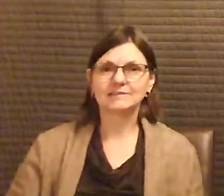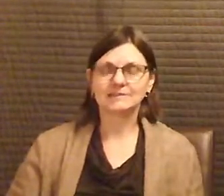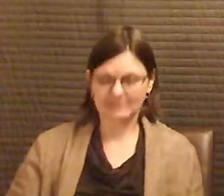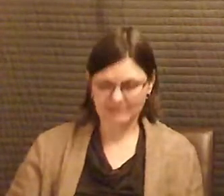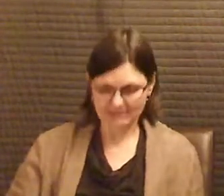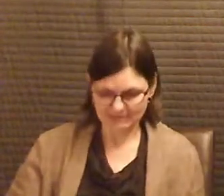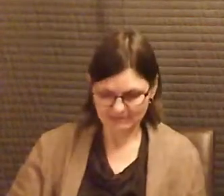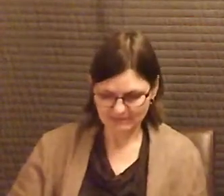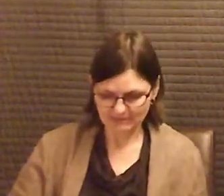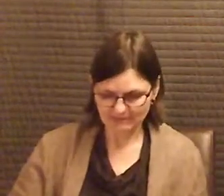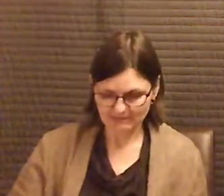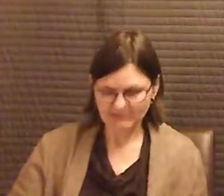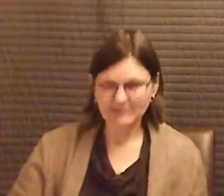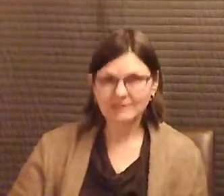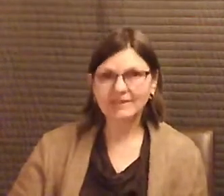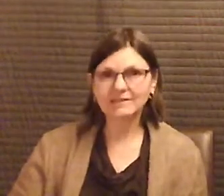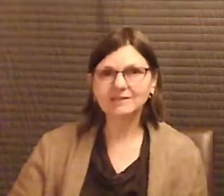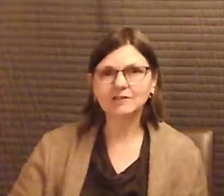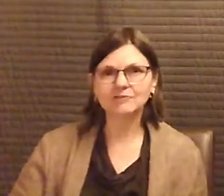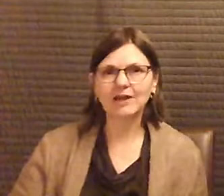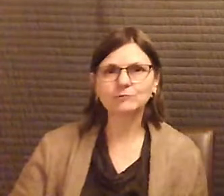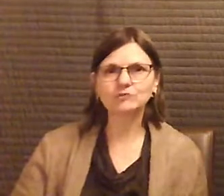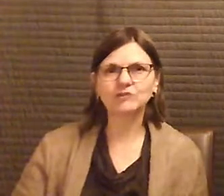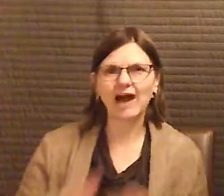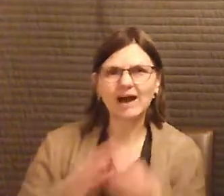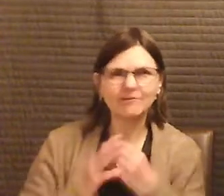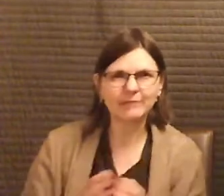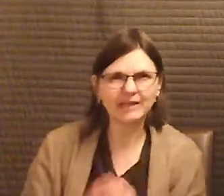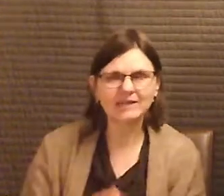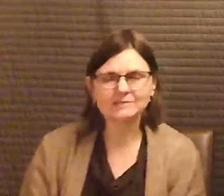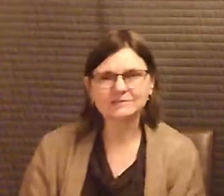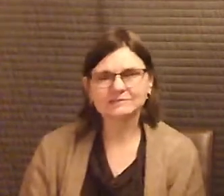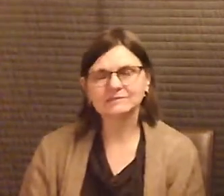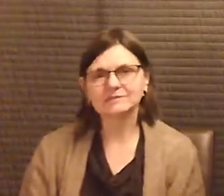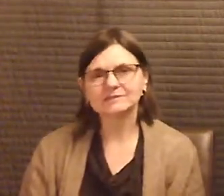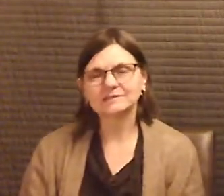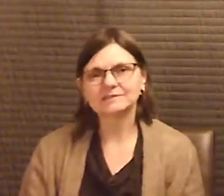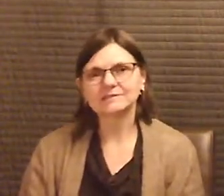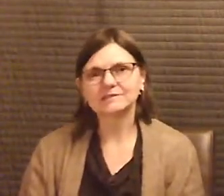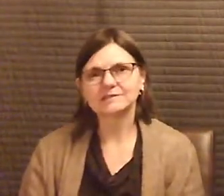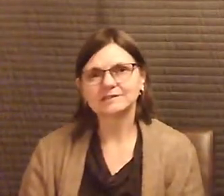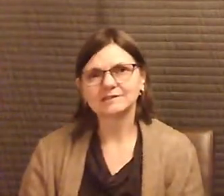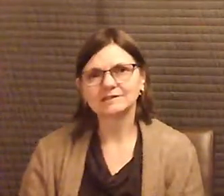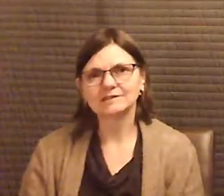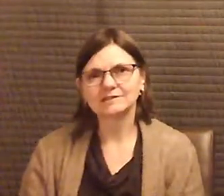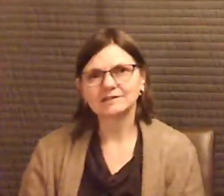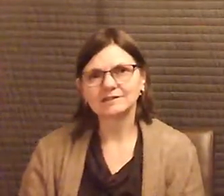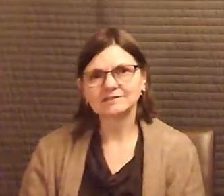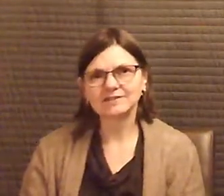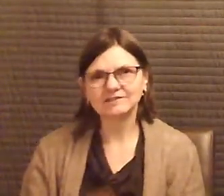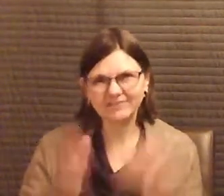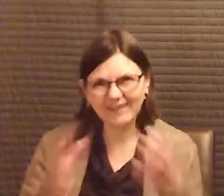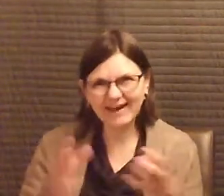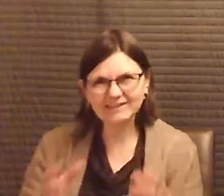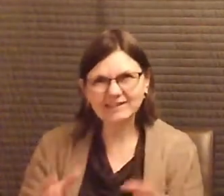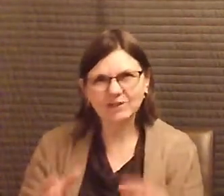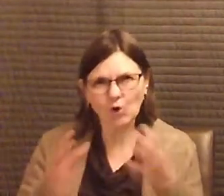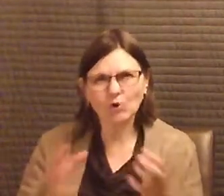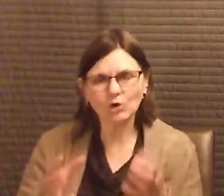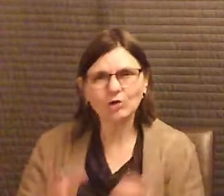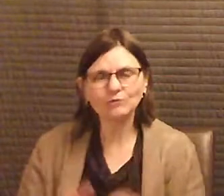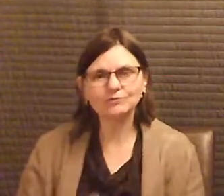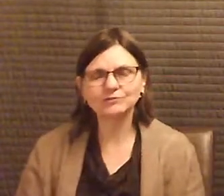wie niet optimaal is denk je niet dat wij moeten afbreken is ivo van blief met kwade